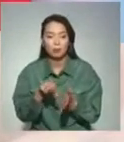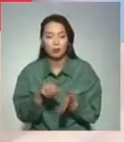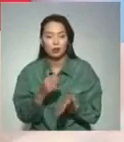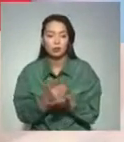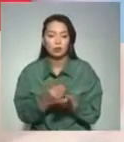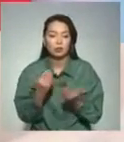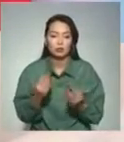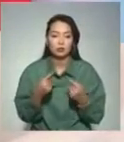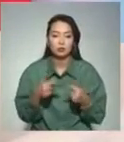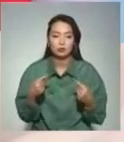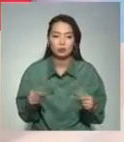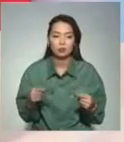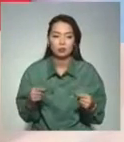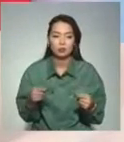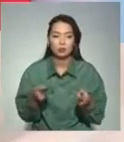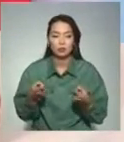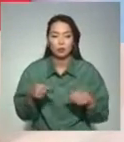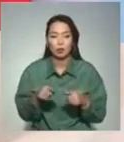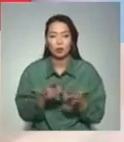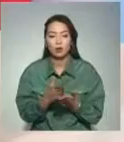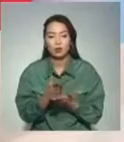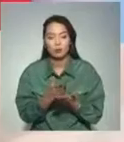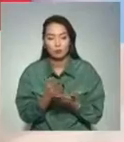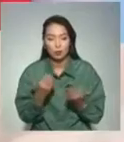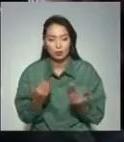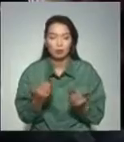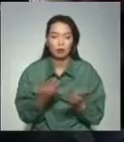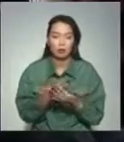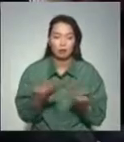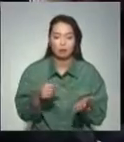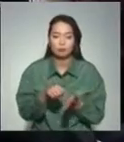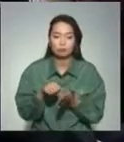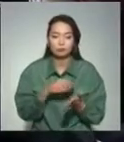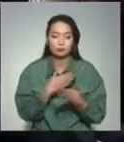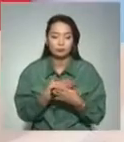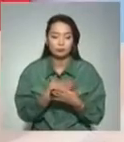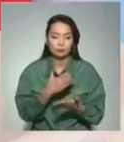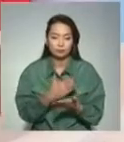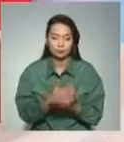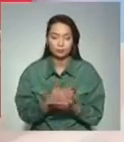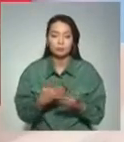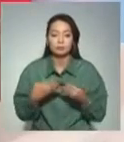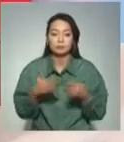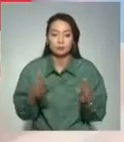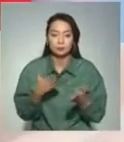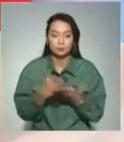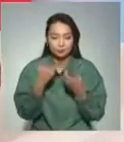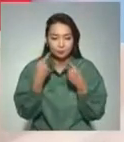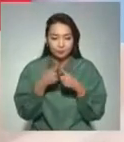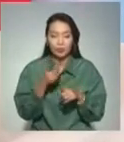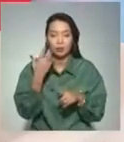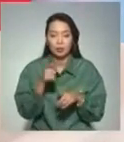в каких-то других общественно-политических значимых мероприятиях расширяется инструменты когда